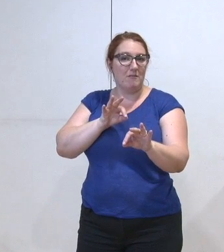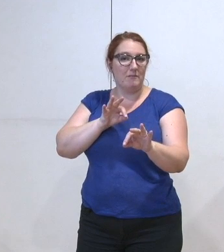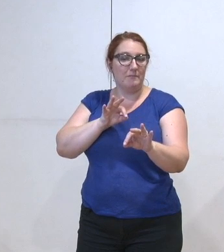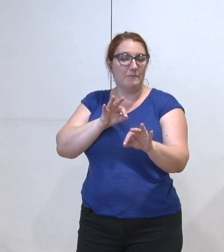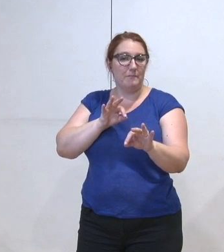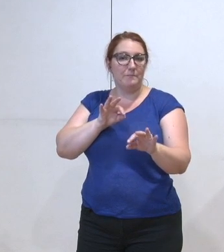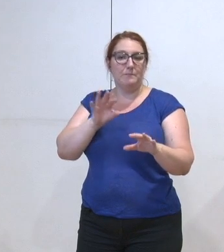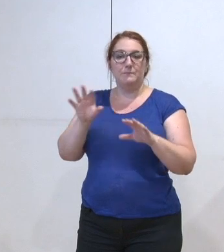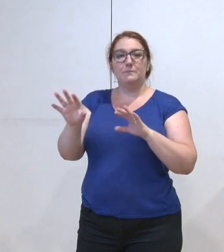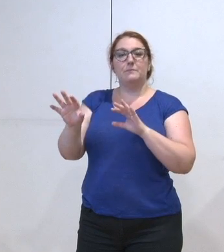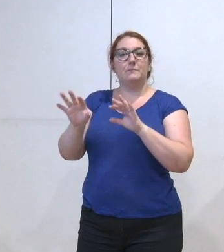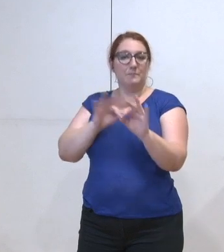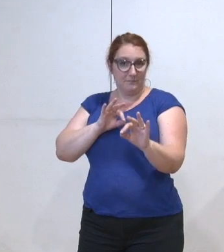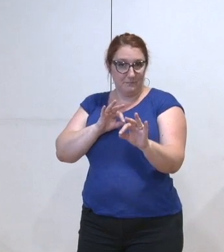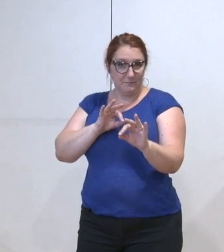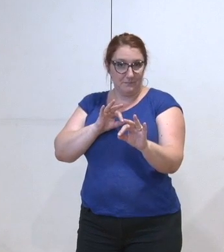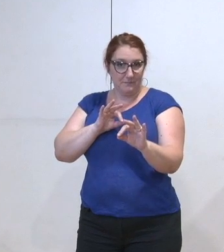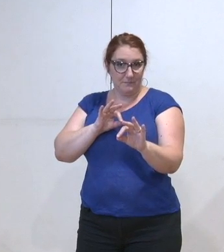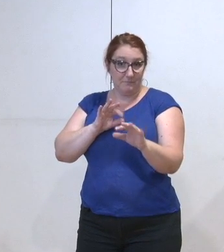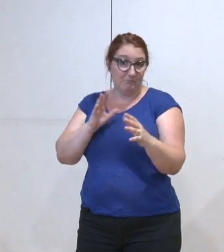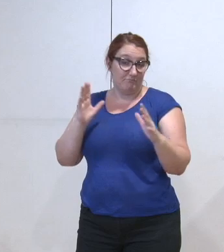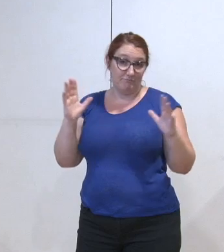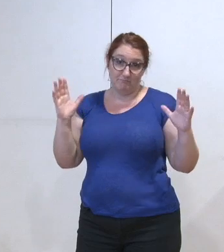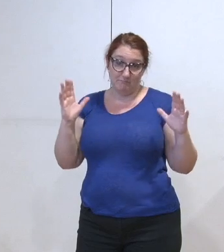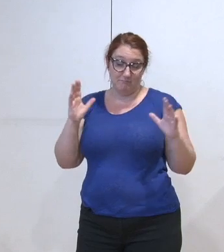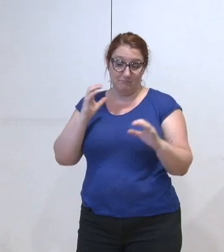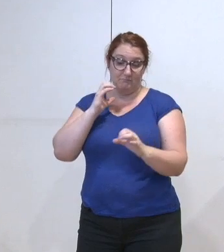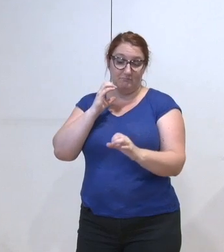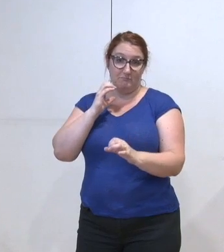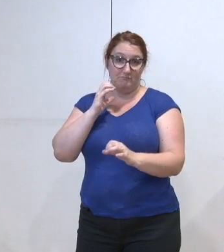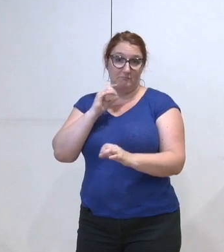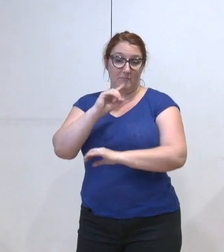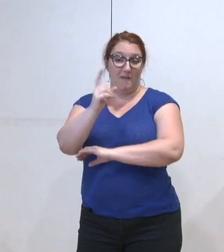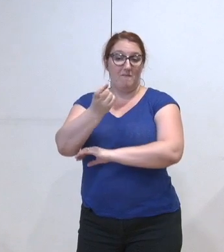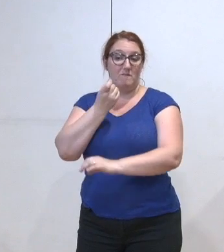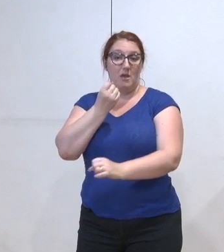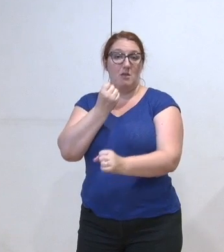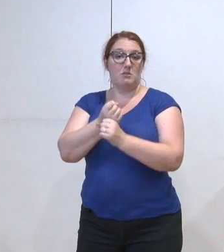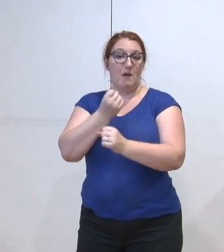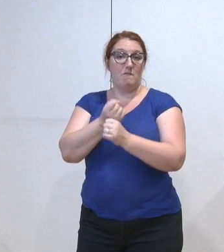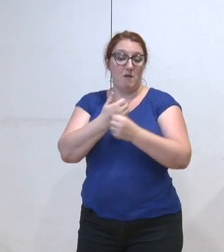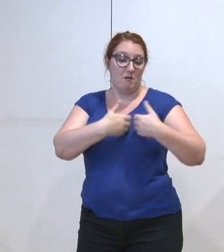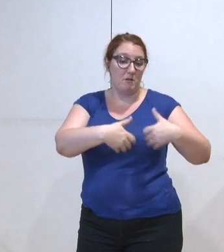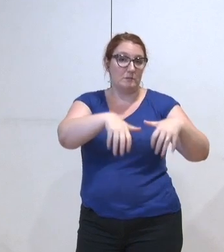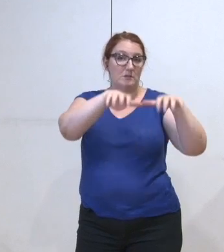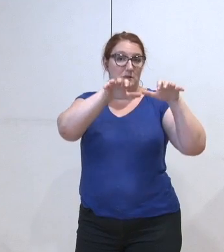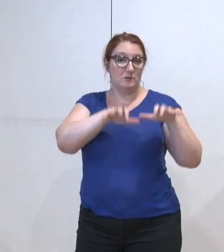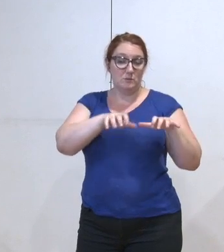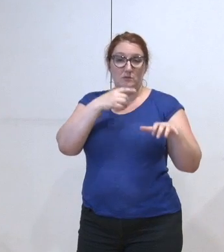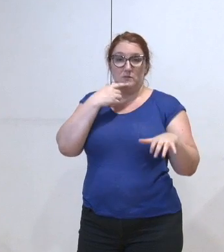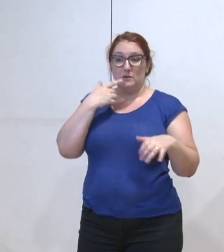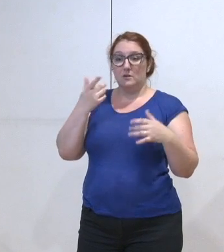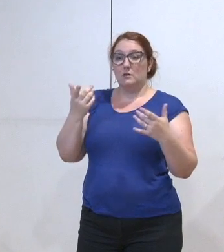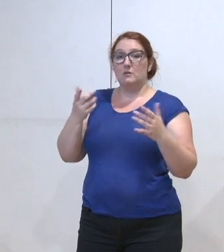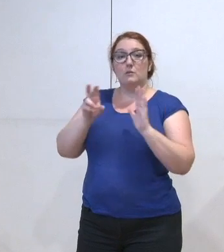qui relève euh du travail qui est fait par l'administration qui côtoie les avocats de la